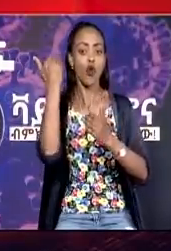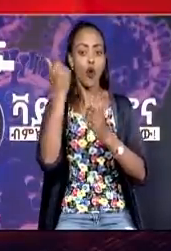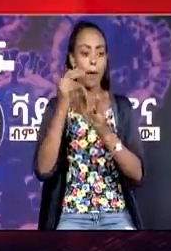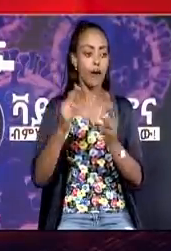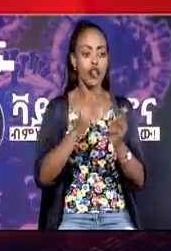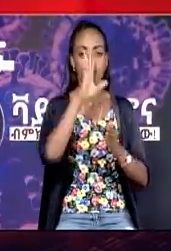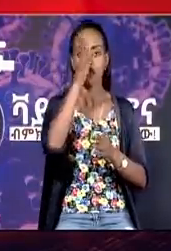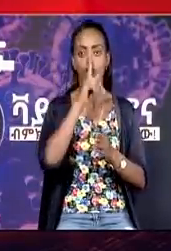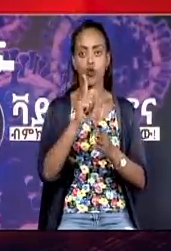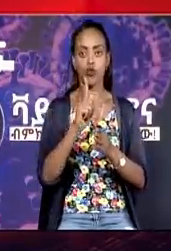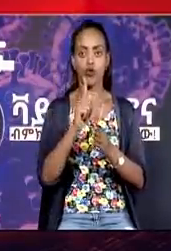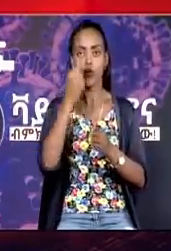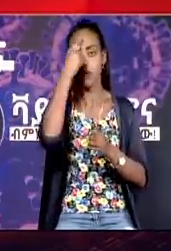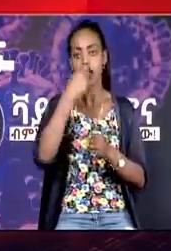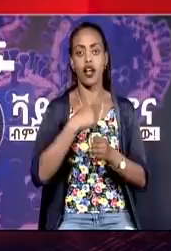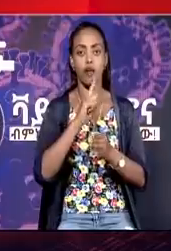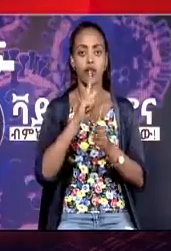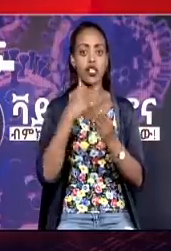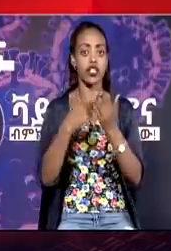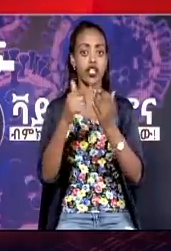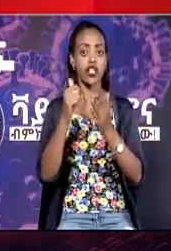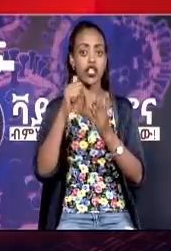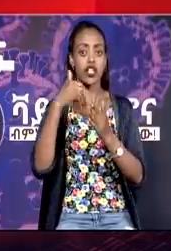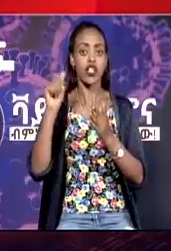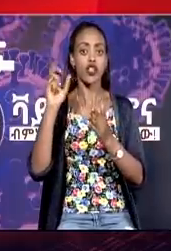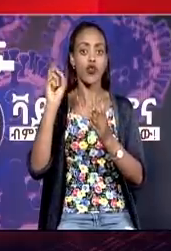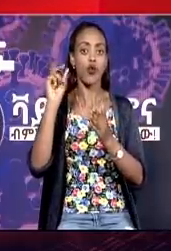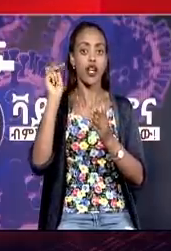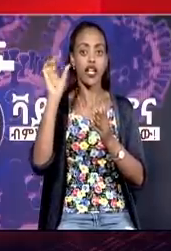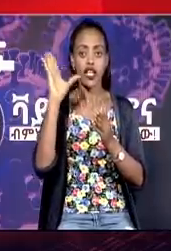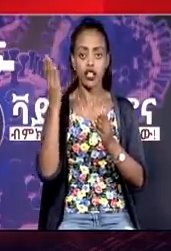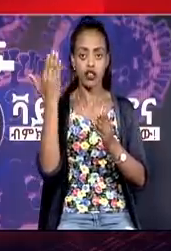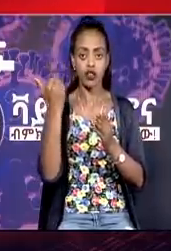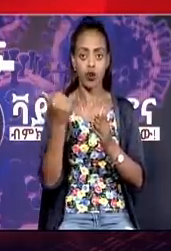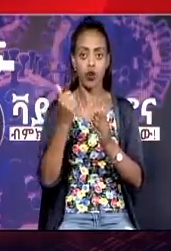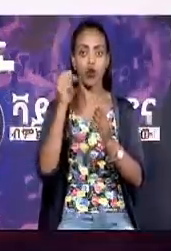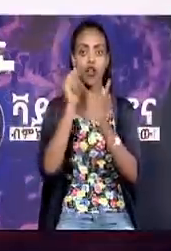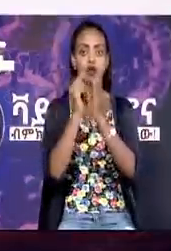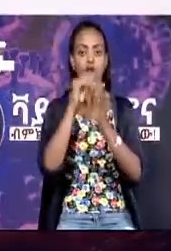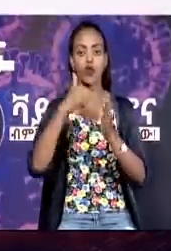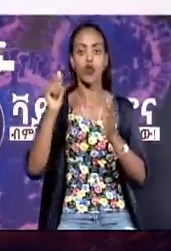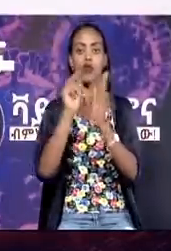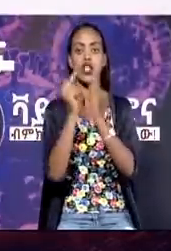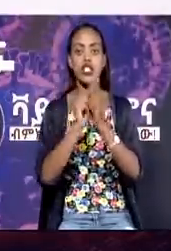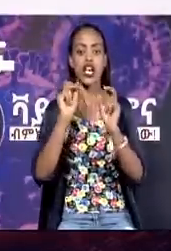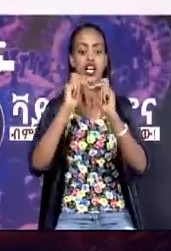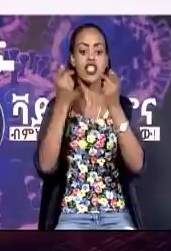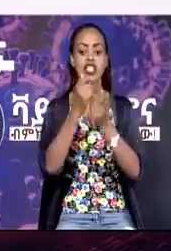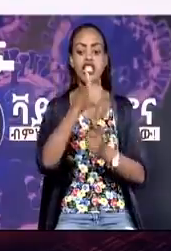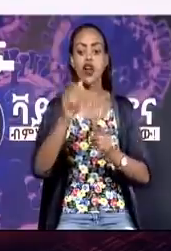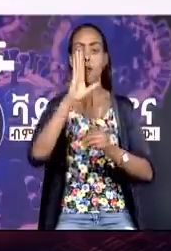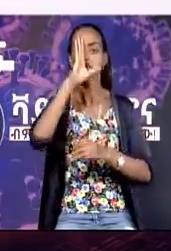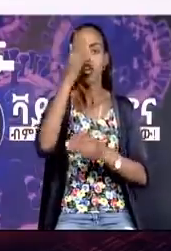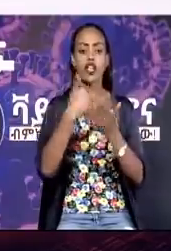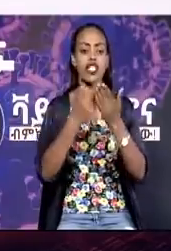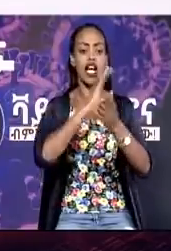እዩ ሕማቅ ኢልና ኢና ንኣምን። እቲ ህወደግ ምእኹልነት የዲሞክራሲያዊነት ኣብ ኣዲስ ኣበባ ምፍጣሩ ሃፍቲ እውን ኣብ ኣዲስ ኣበባ ምፍጣሩ